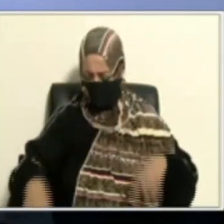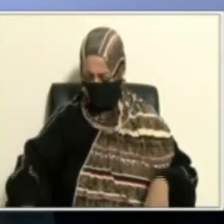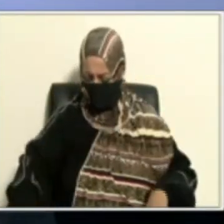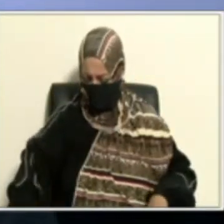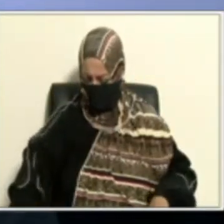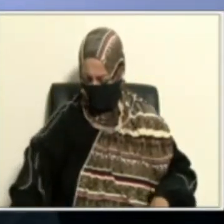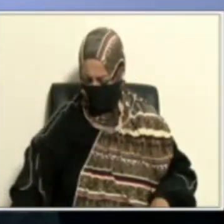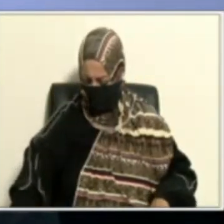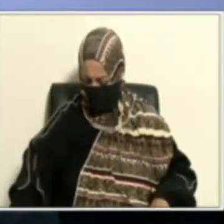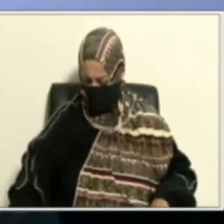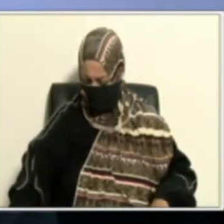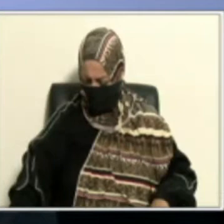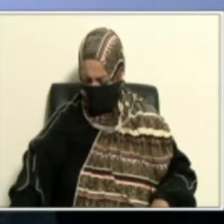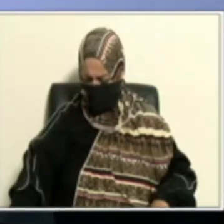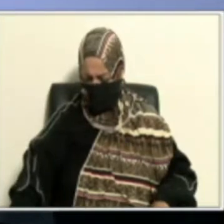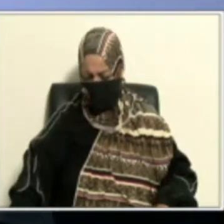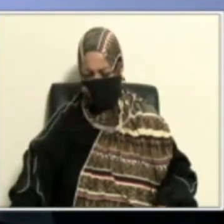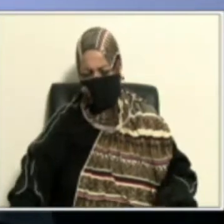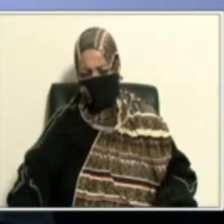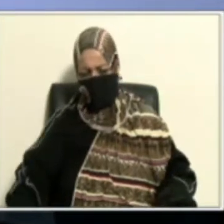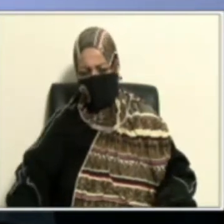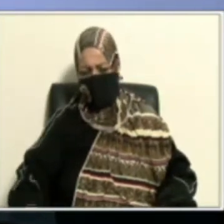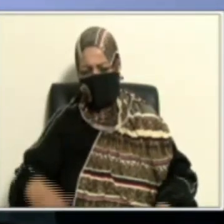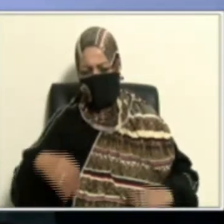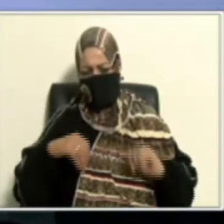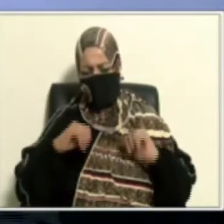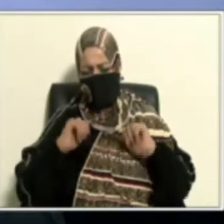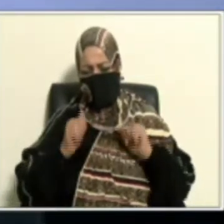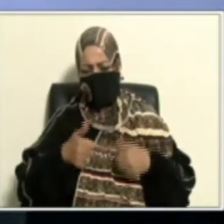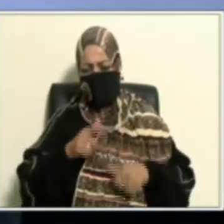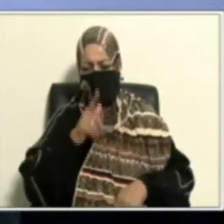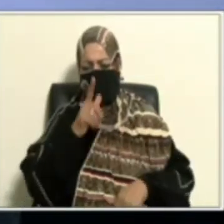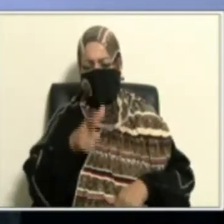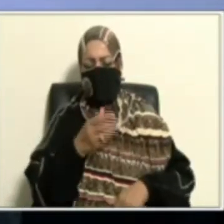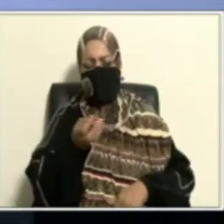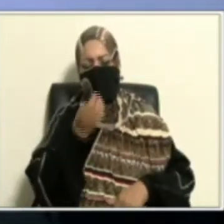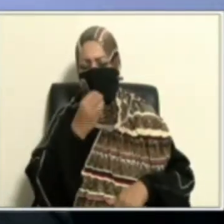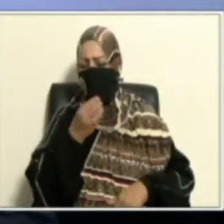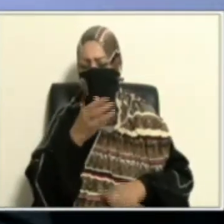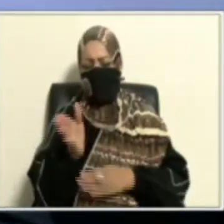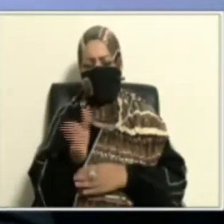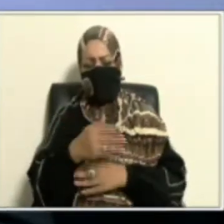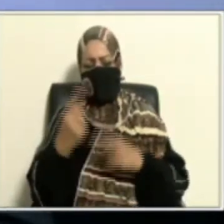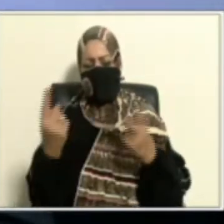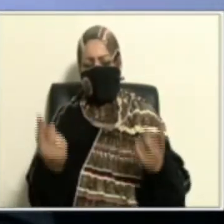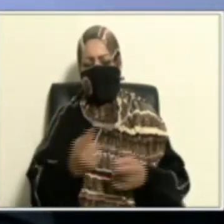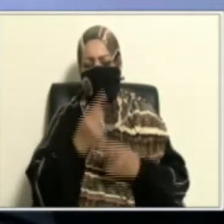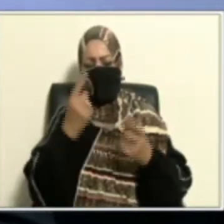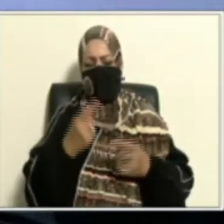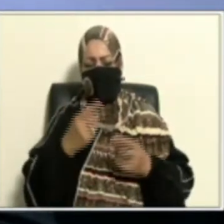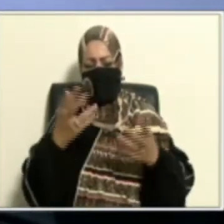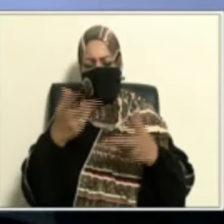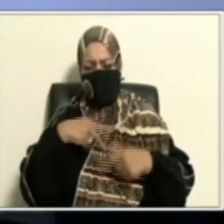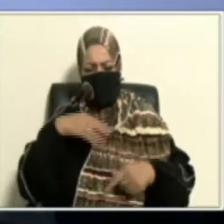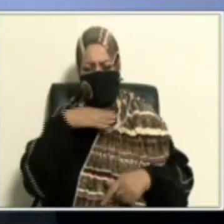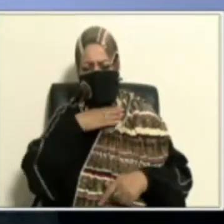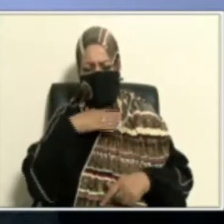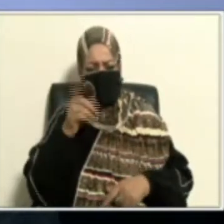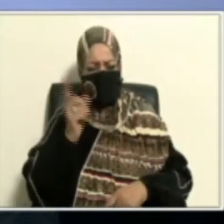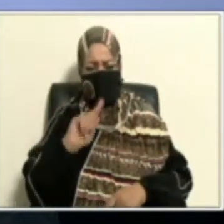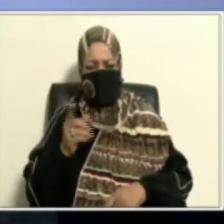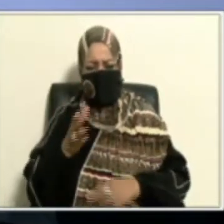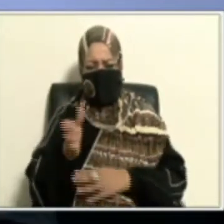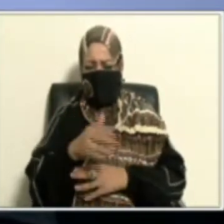إلى ذبح ولا إلى غيره، فهذا أمر أحل لكم صيد البحر وطعامه